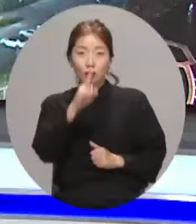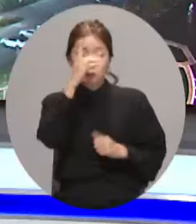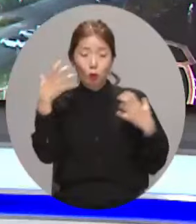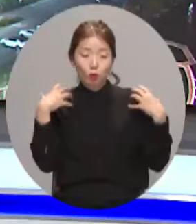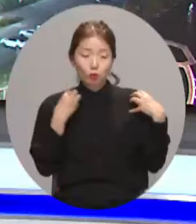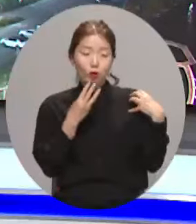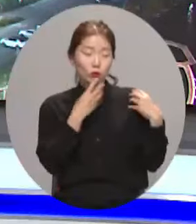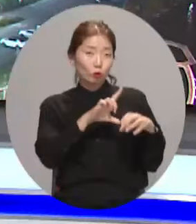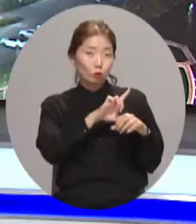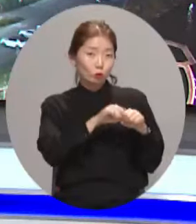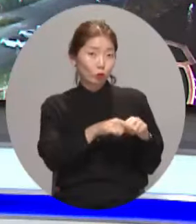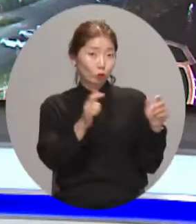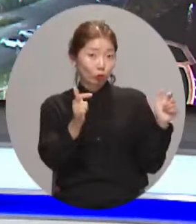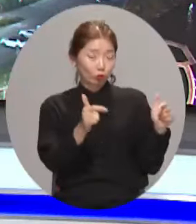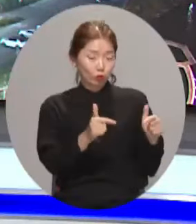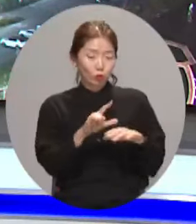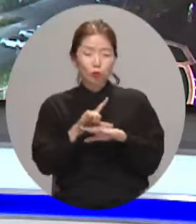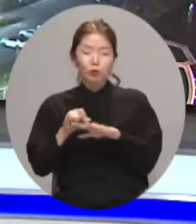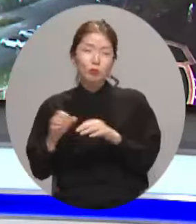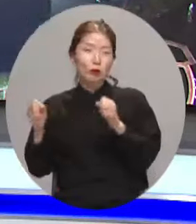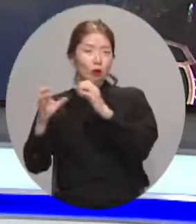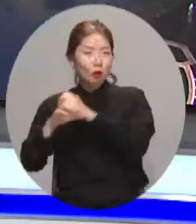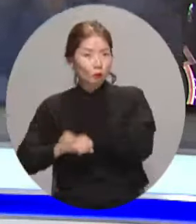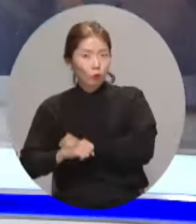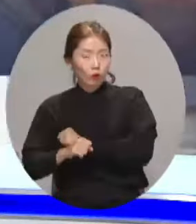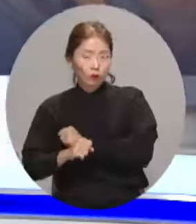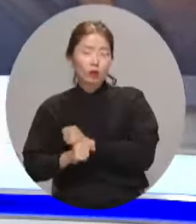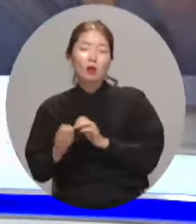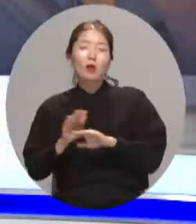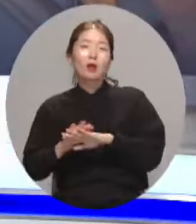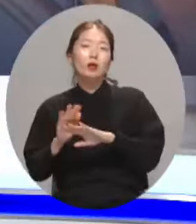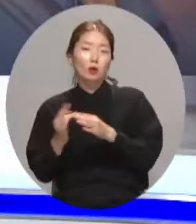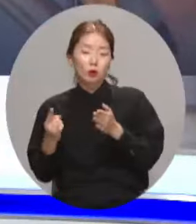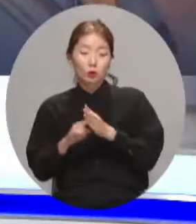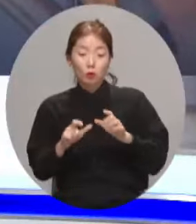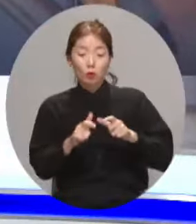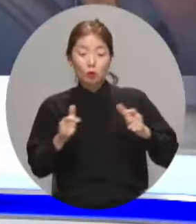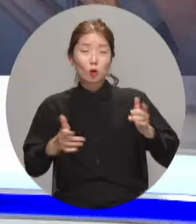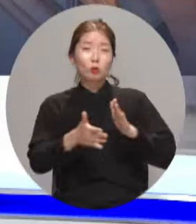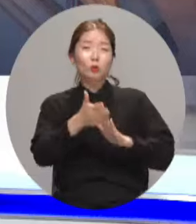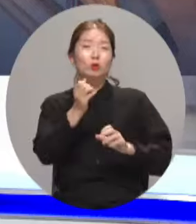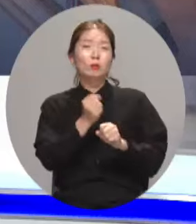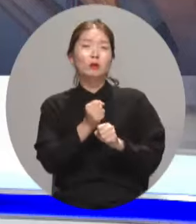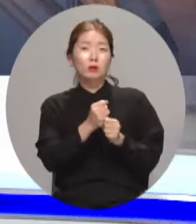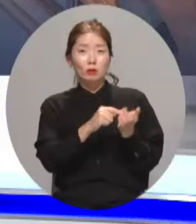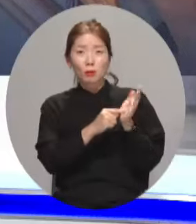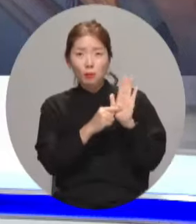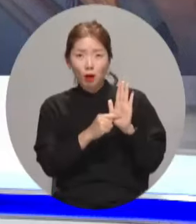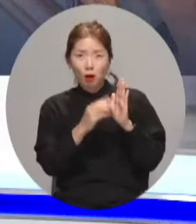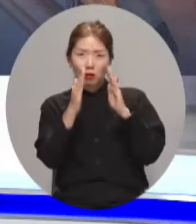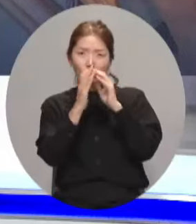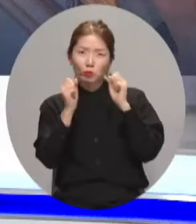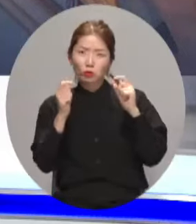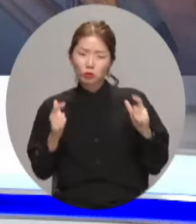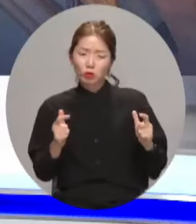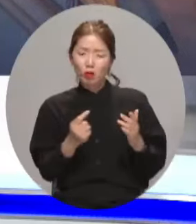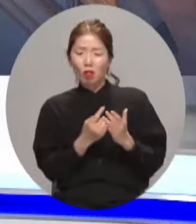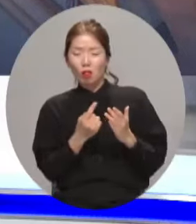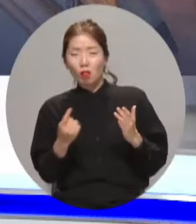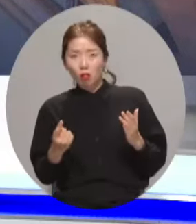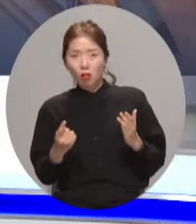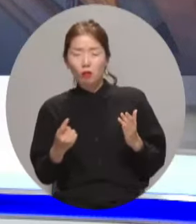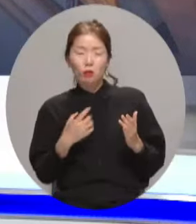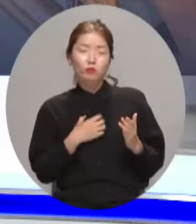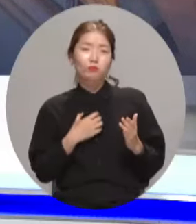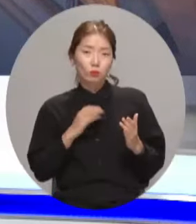정부가 수도권 일극 체제와 지방 소멸을 극복하기 위한 메가시티 정책에 드라이브를 걸면서 전북의 낙동강 오리알 신세가